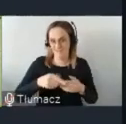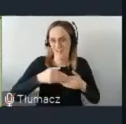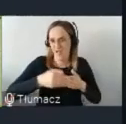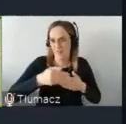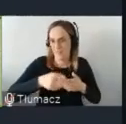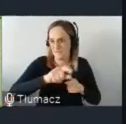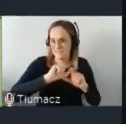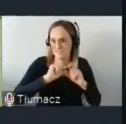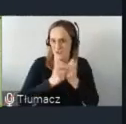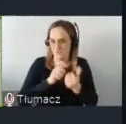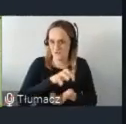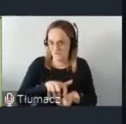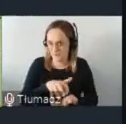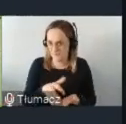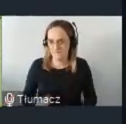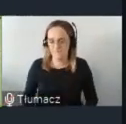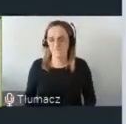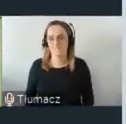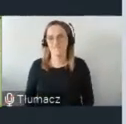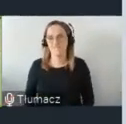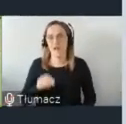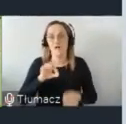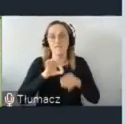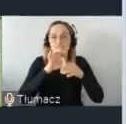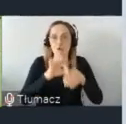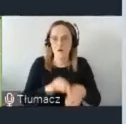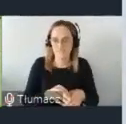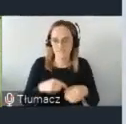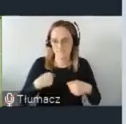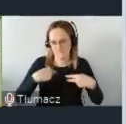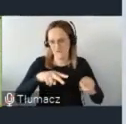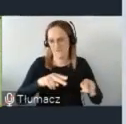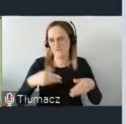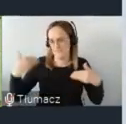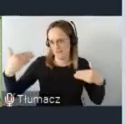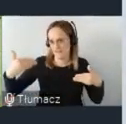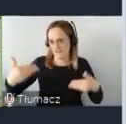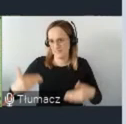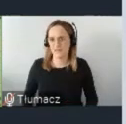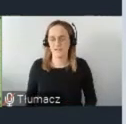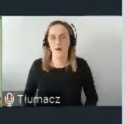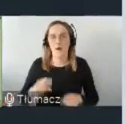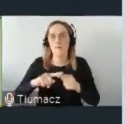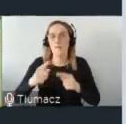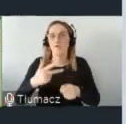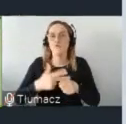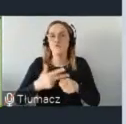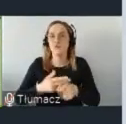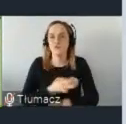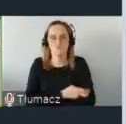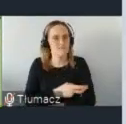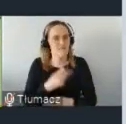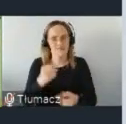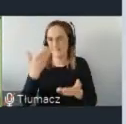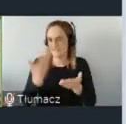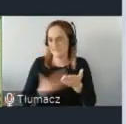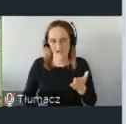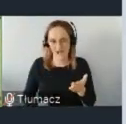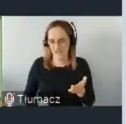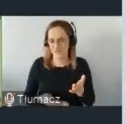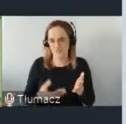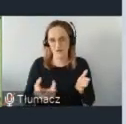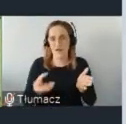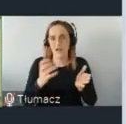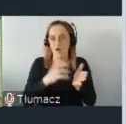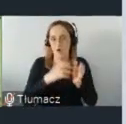ten świat. Tyle wprowadzenia, wracam do prezentacji, ponieważ po 30 czerwca na szczęście nie tracimy